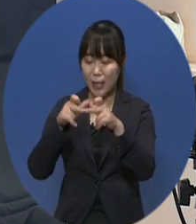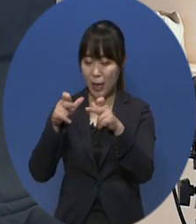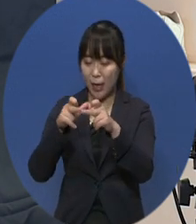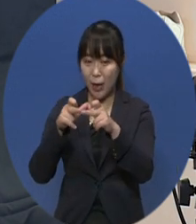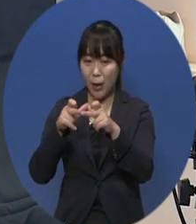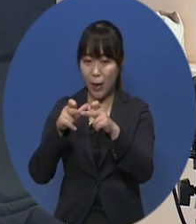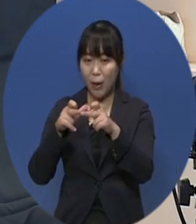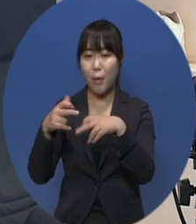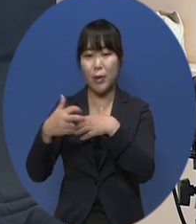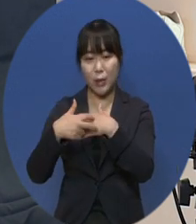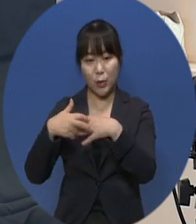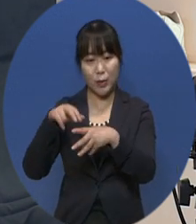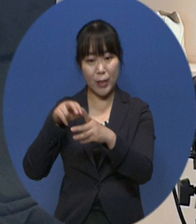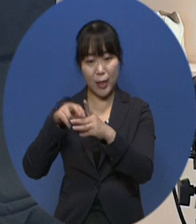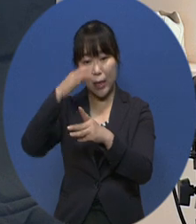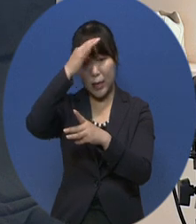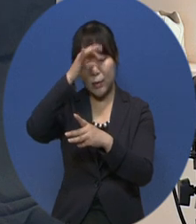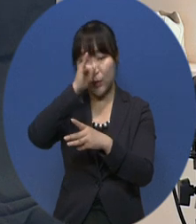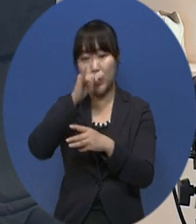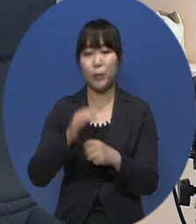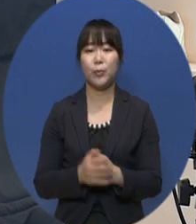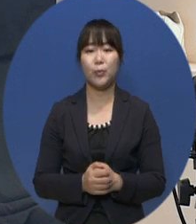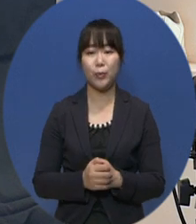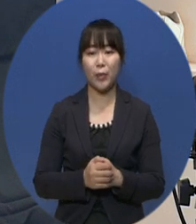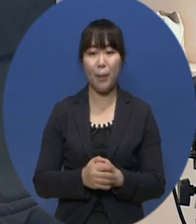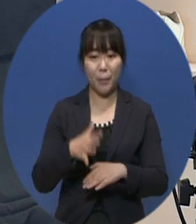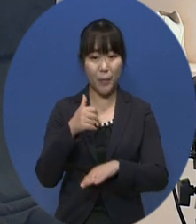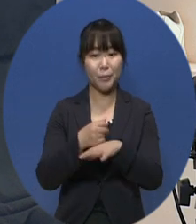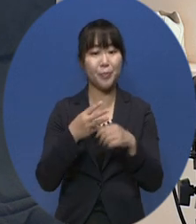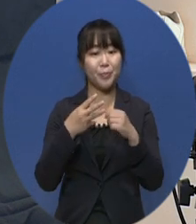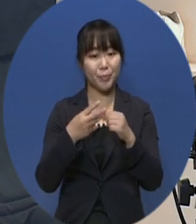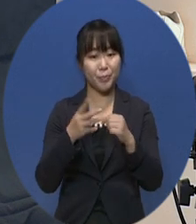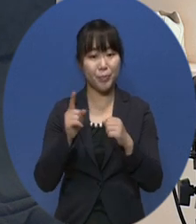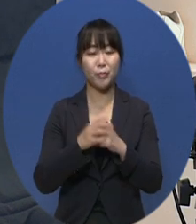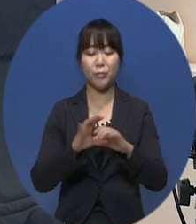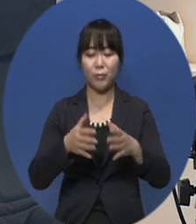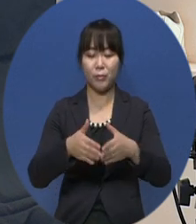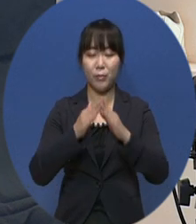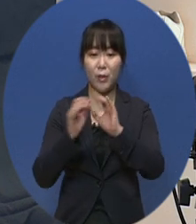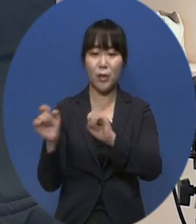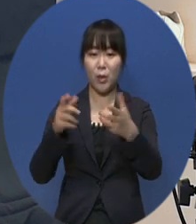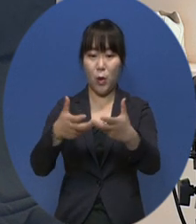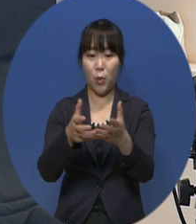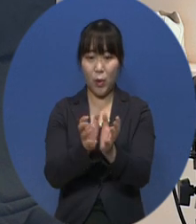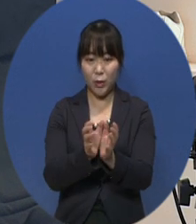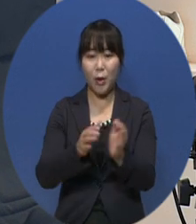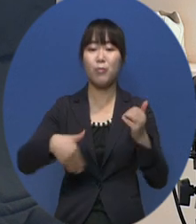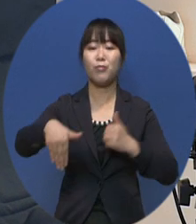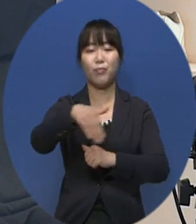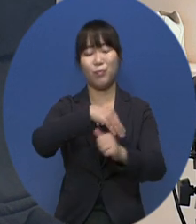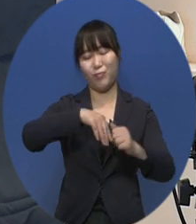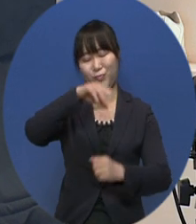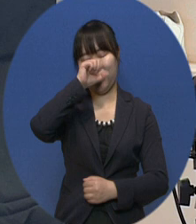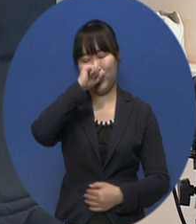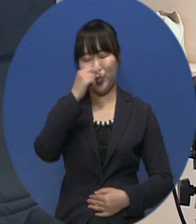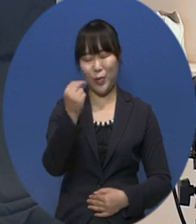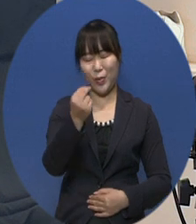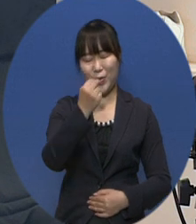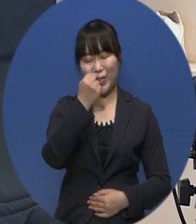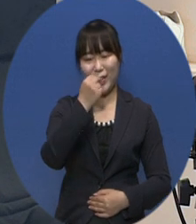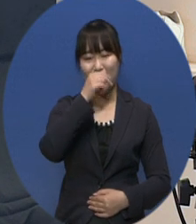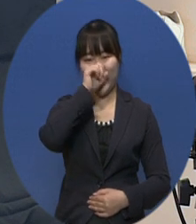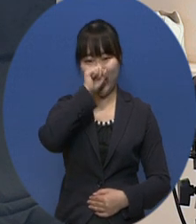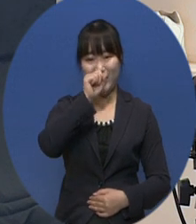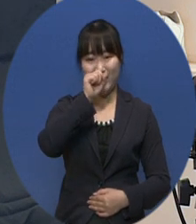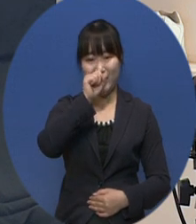중앙장애인보건의료센터라는 그 센터 기능까지 있고요. 네. 또 마지막 세 번째로는 국립재활원은 경치가 좋고 네. 공기가 좋다는